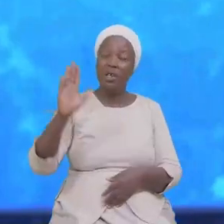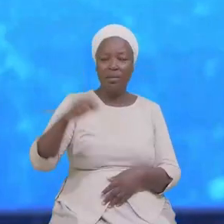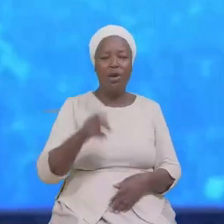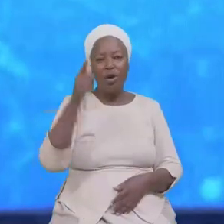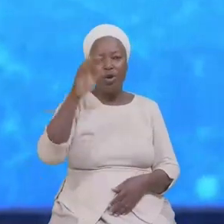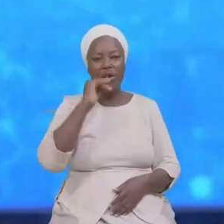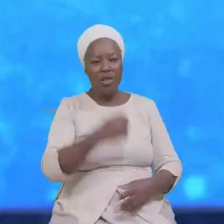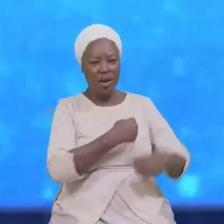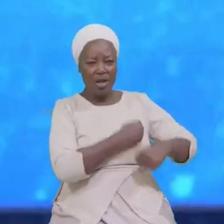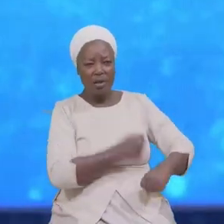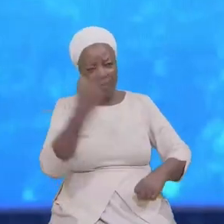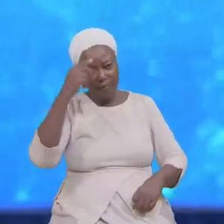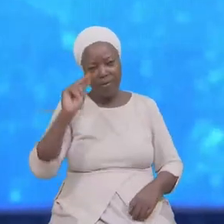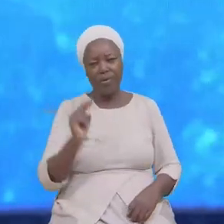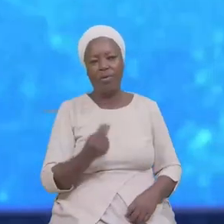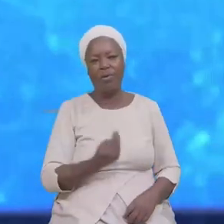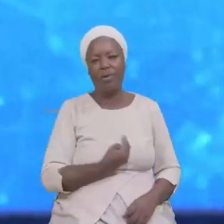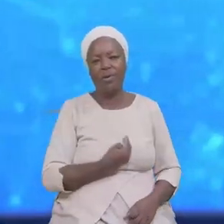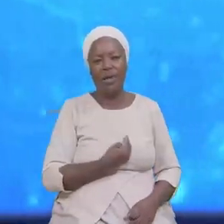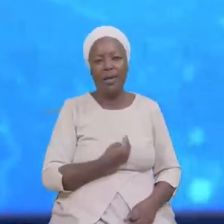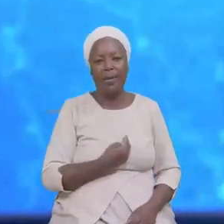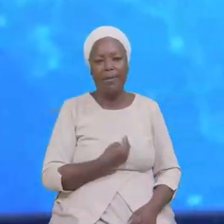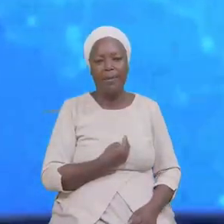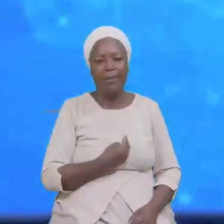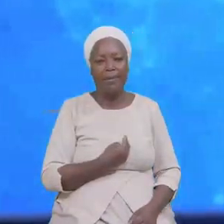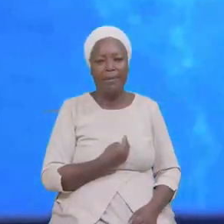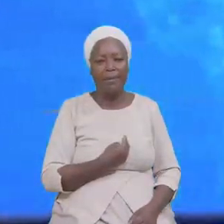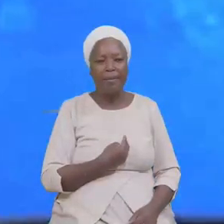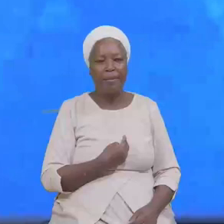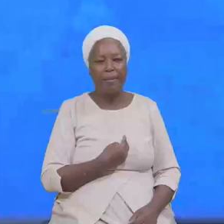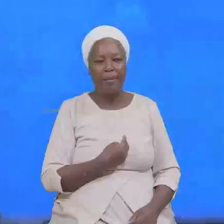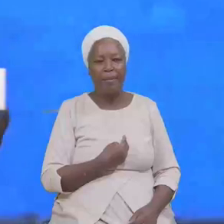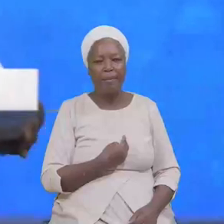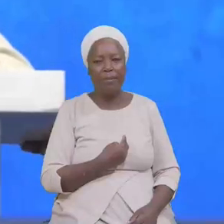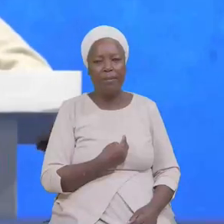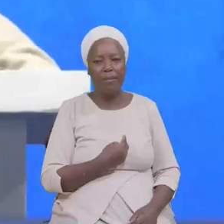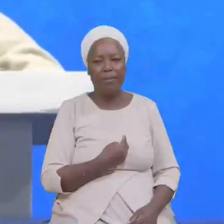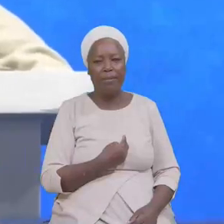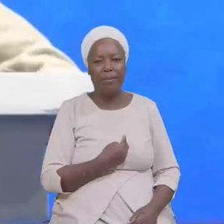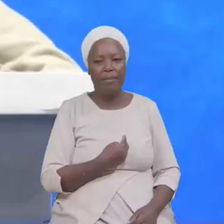En tout temps, peuple, confiez-vous en lui. Répandez vos cœurs en sa présence. Dieu est notre refuge.